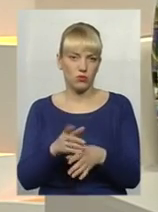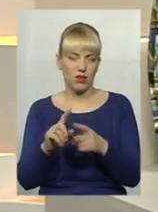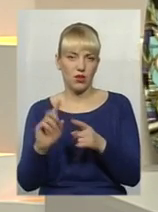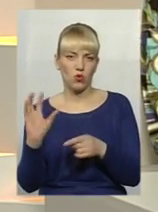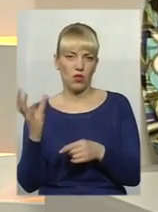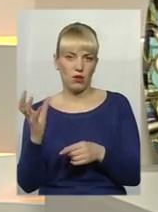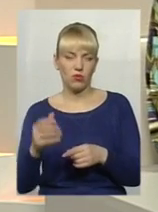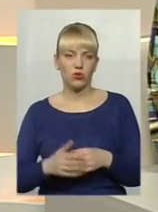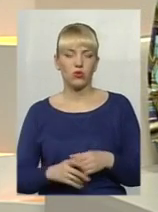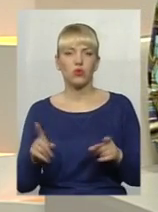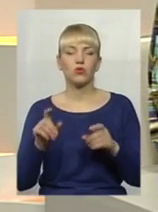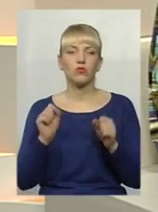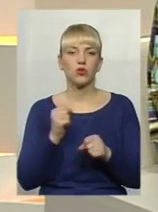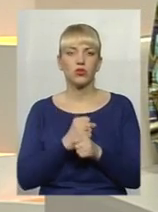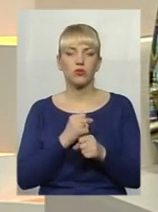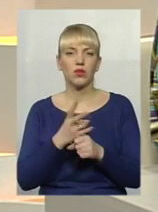побутовому, аби